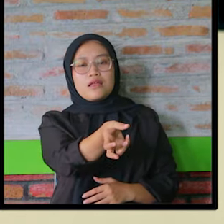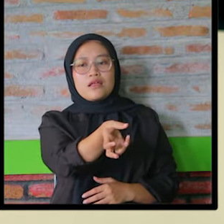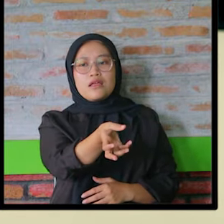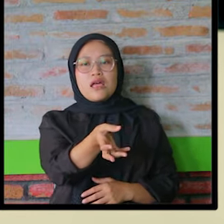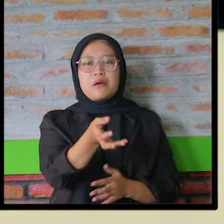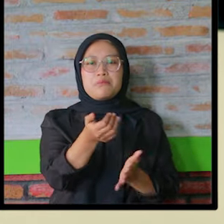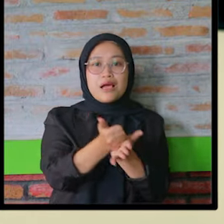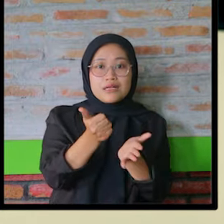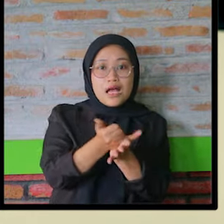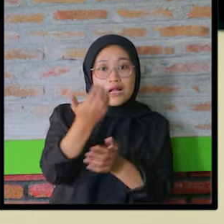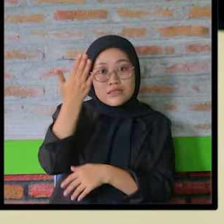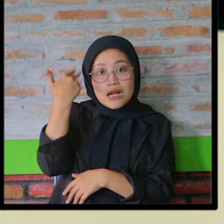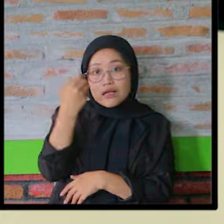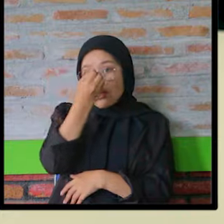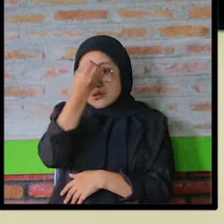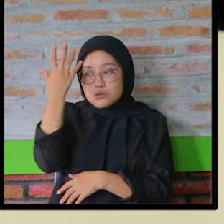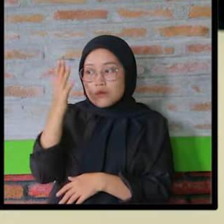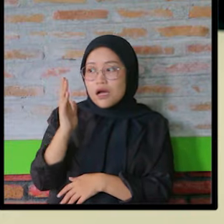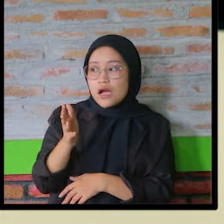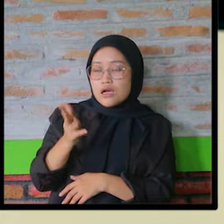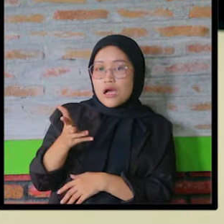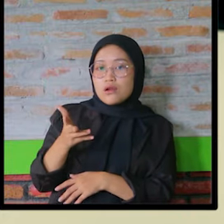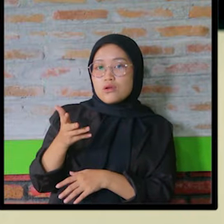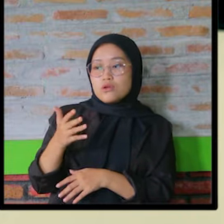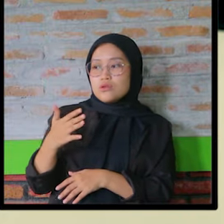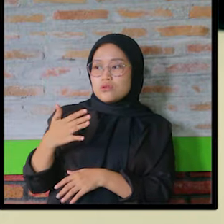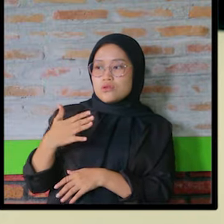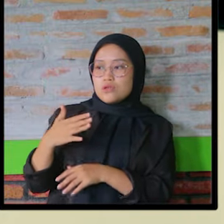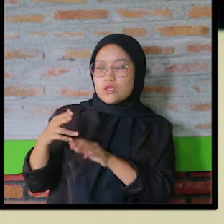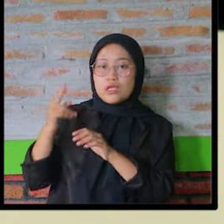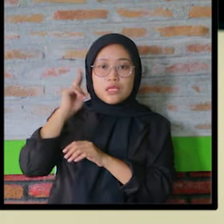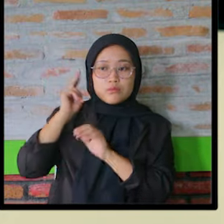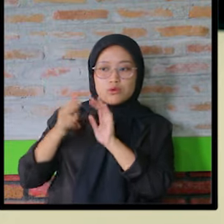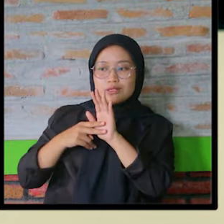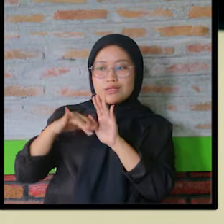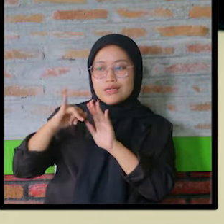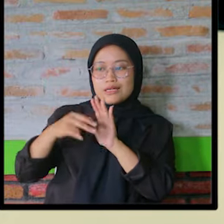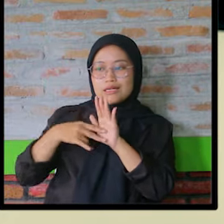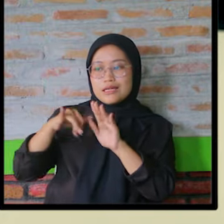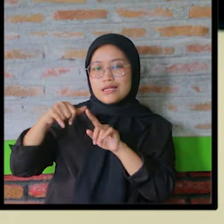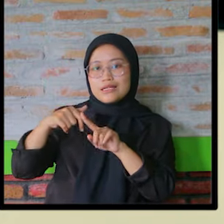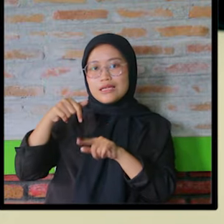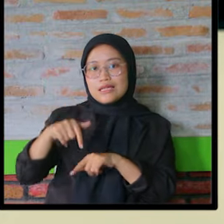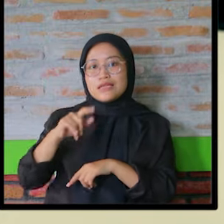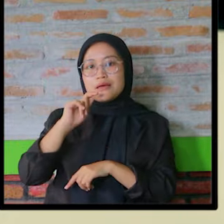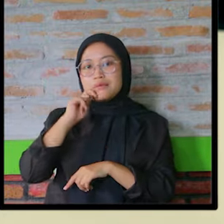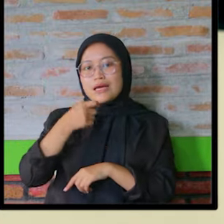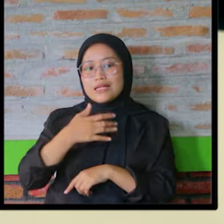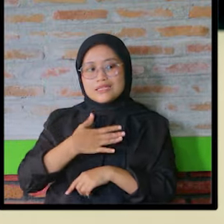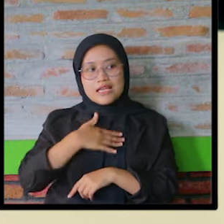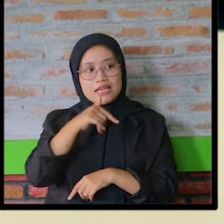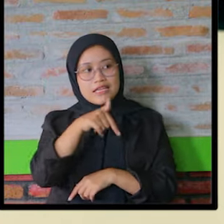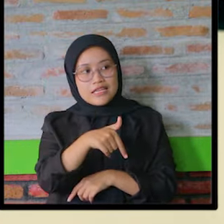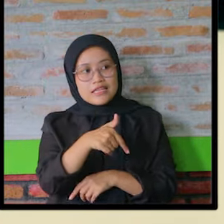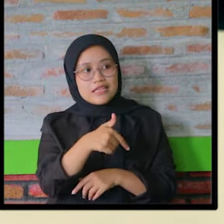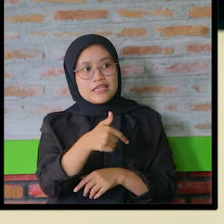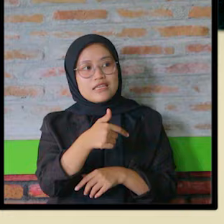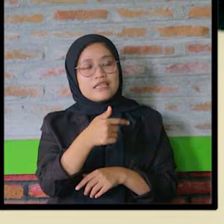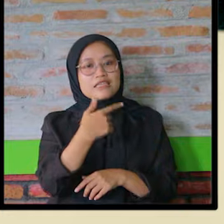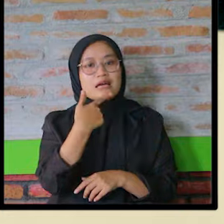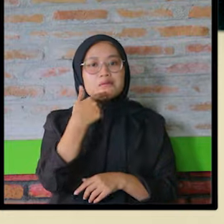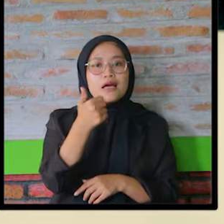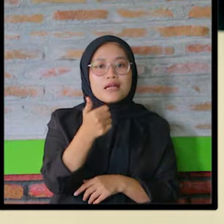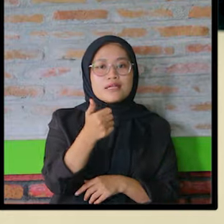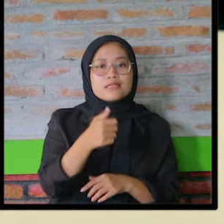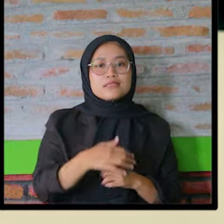mbak Nini Mbak Nini I Mbak Nini ini yang pahit saya yang manisah ini kan sepele kalau